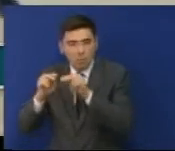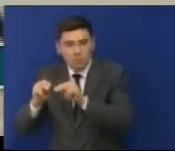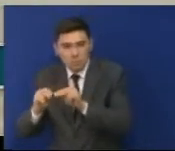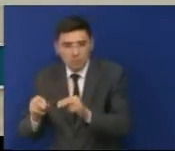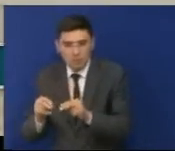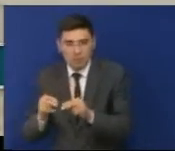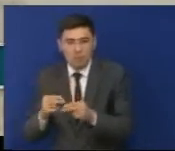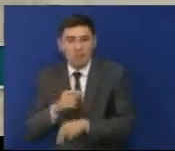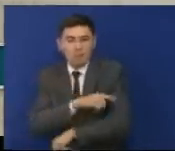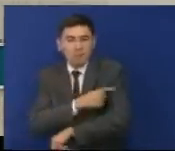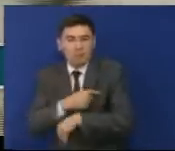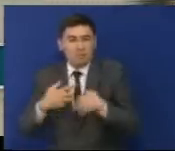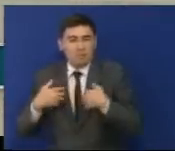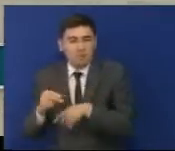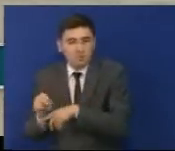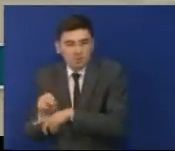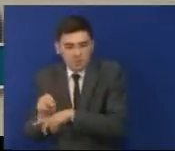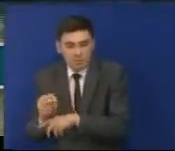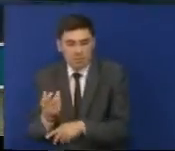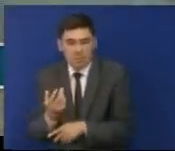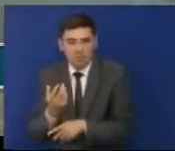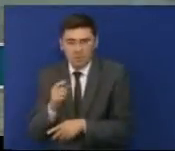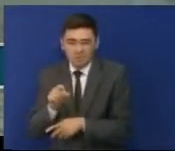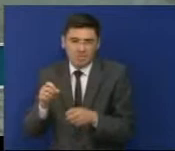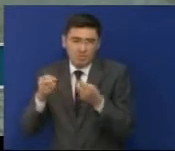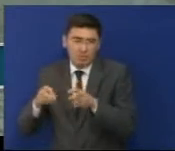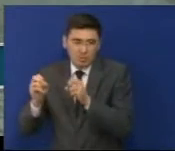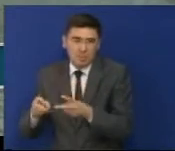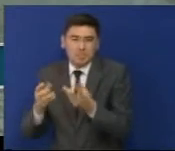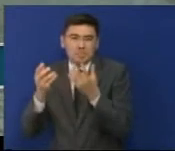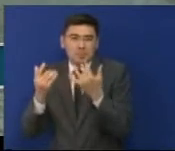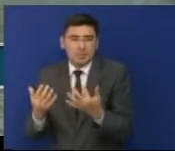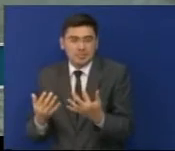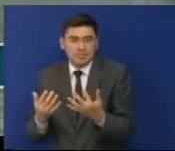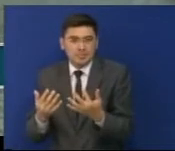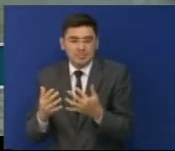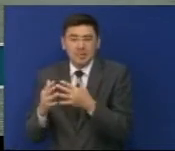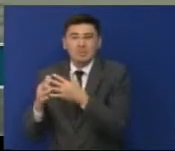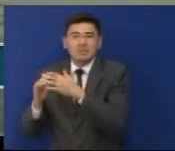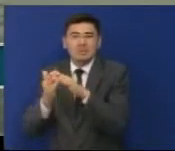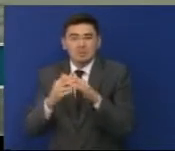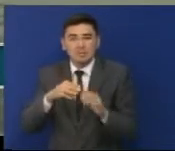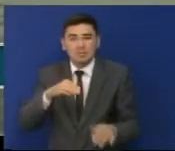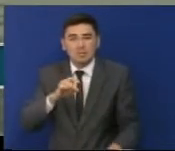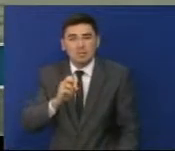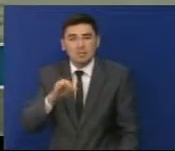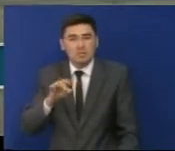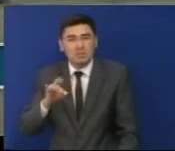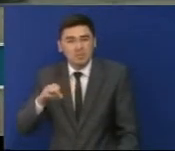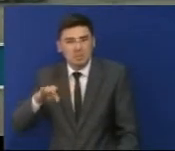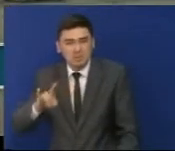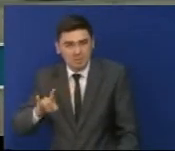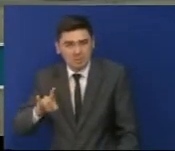шаруашылығы, денсаулық сақтау салаларында маман тапшы екендігін атап өтті. Ауылдарда тракторшылар мен мал